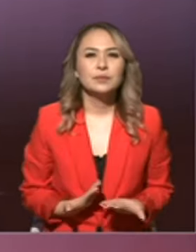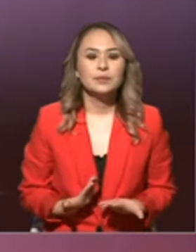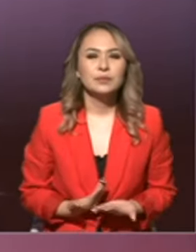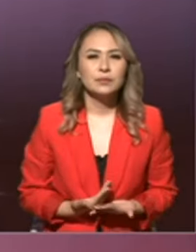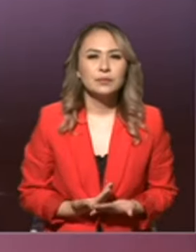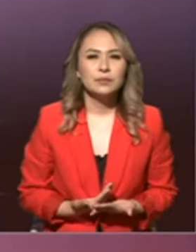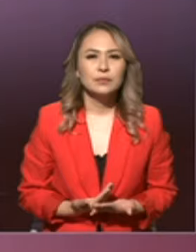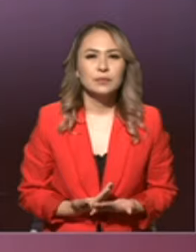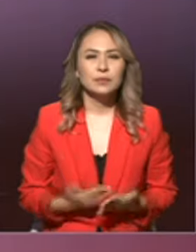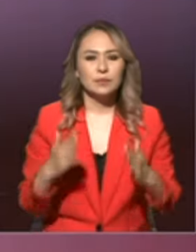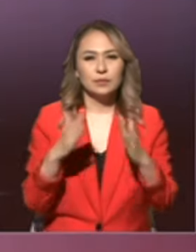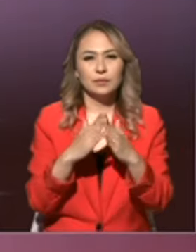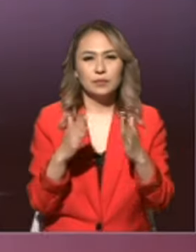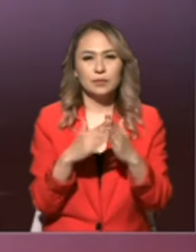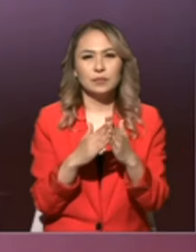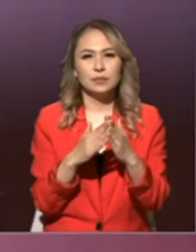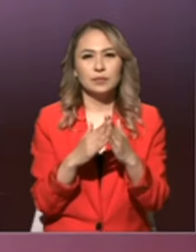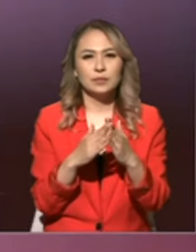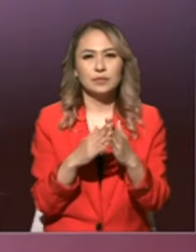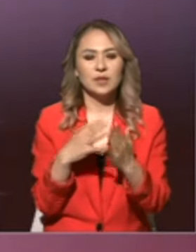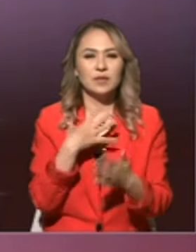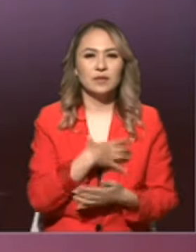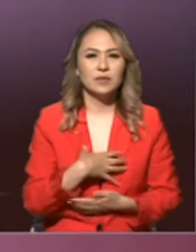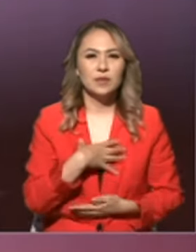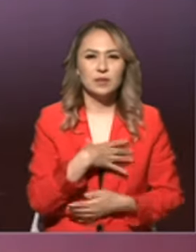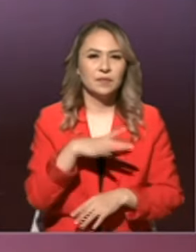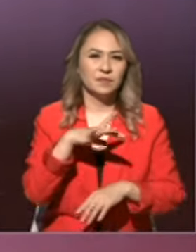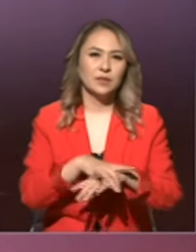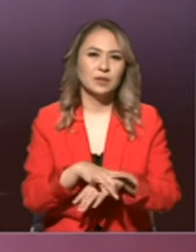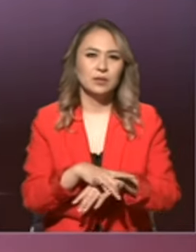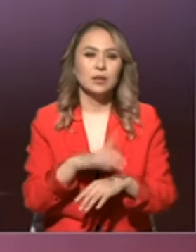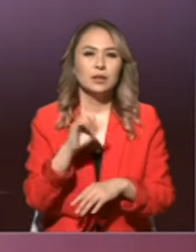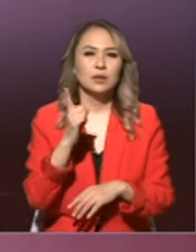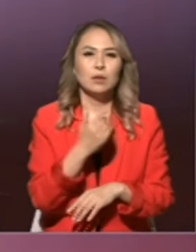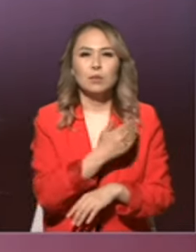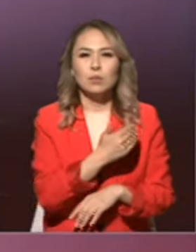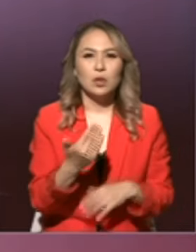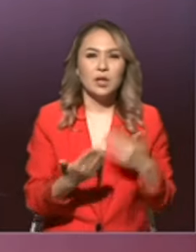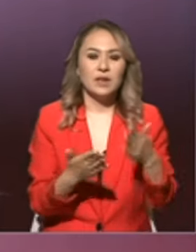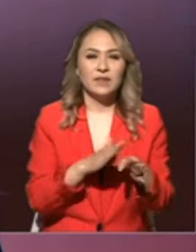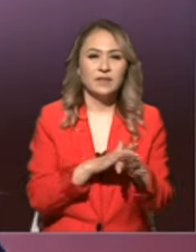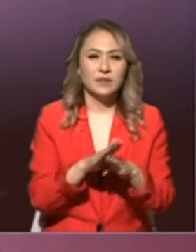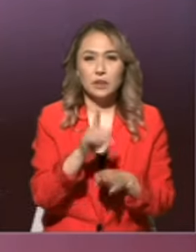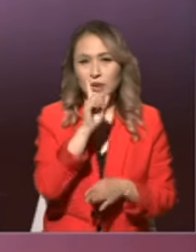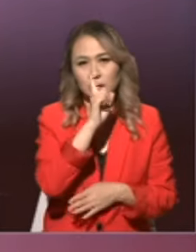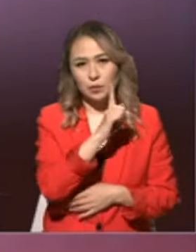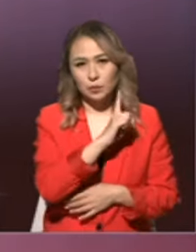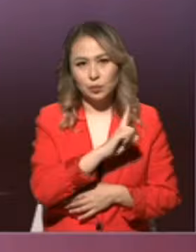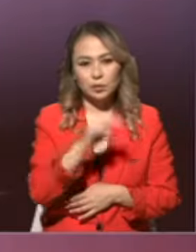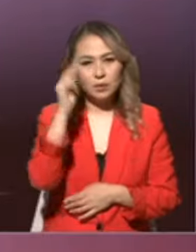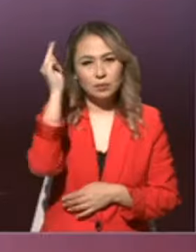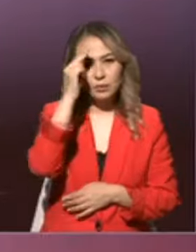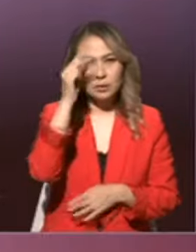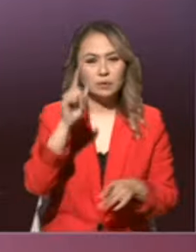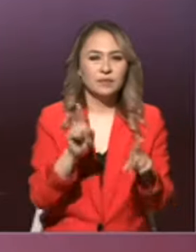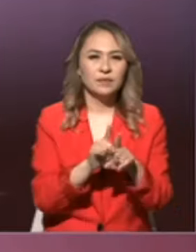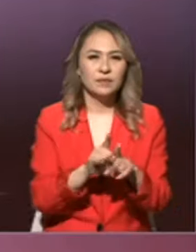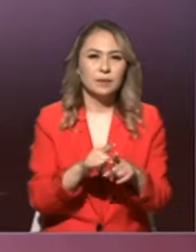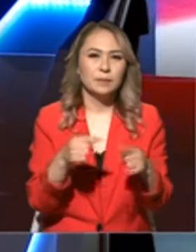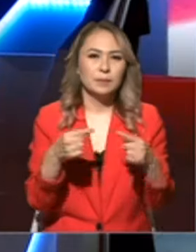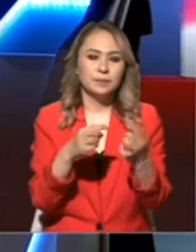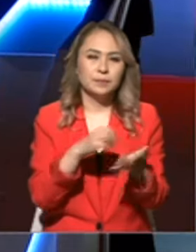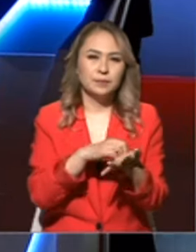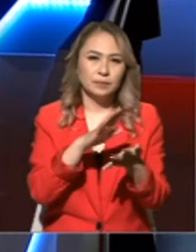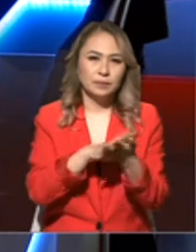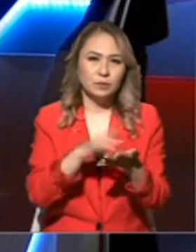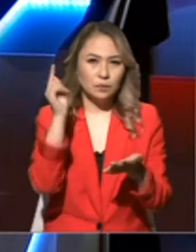ол тұрғын үй мәселесі. Ол да негізгі факторлардың бірі болып табылады. Егер осылардың біреуі орындалмаса, тіпті білімнің өзі, ол кісі белгілі бір